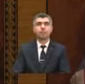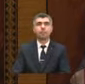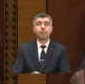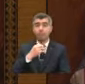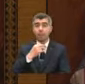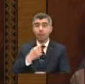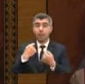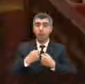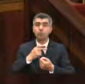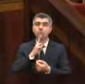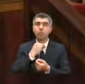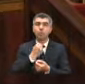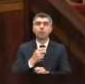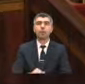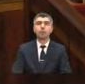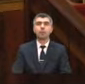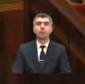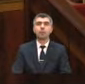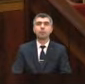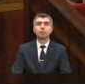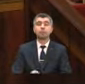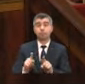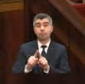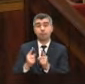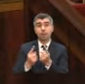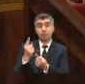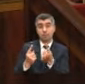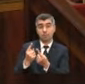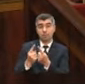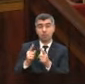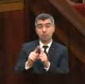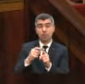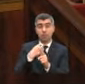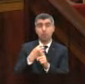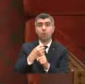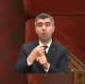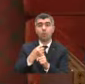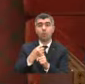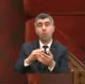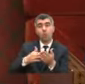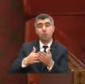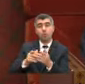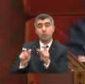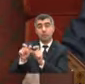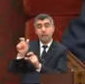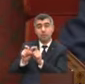وأنت سيد العارفين أن إذا تعلق الذنب في حق من حقوق العباد